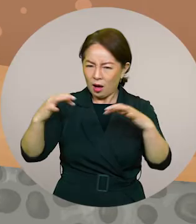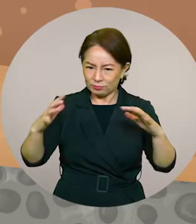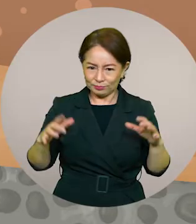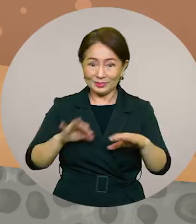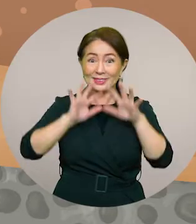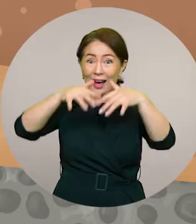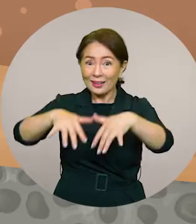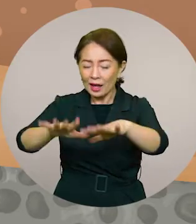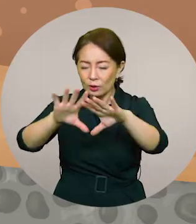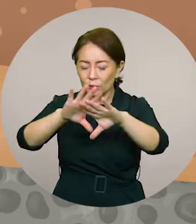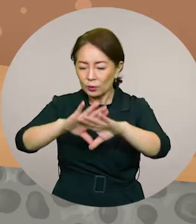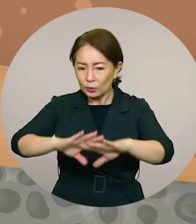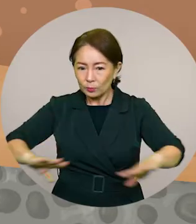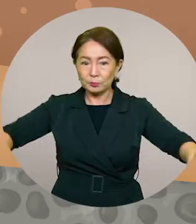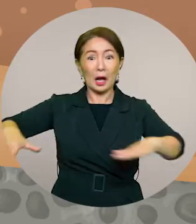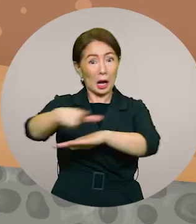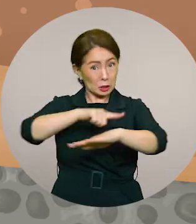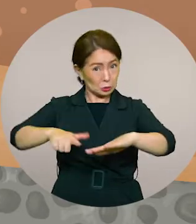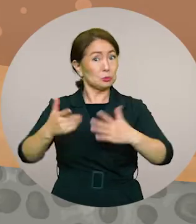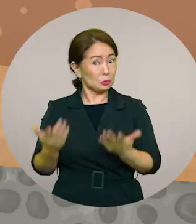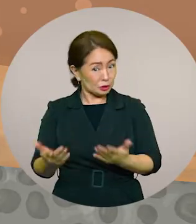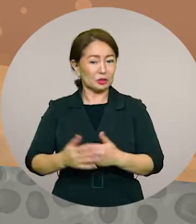шахсаар далаа нанж их газар болжээ.